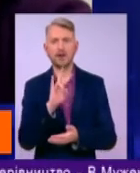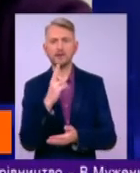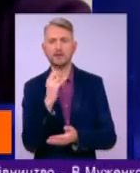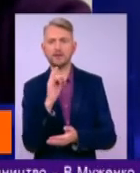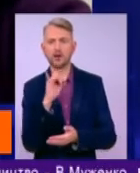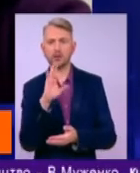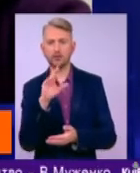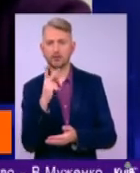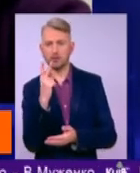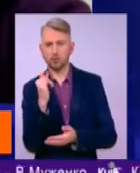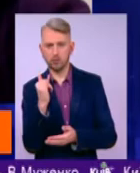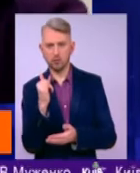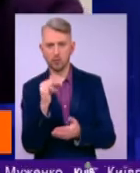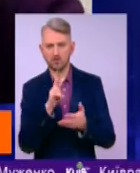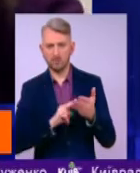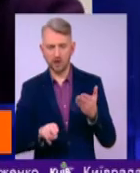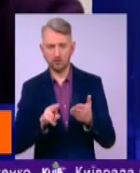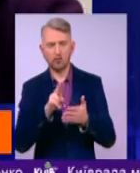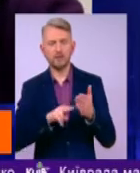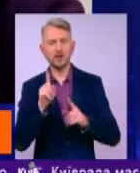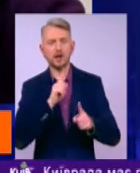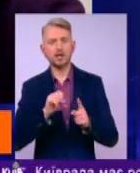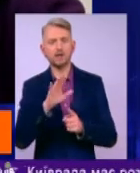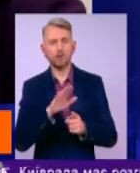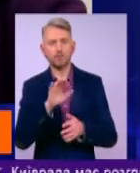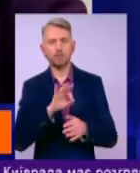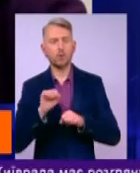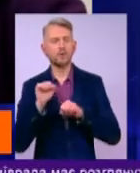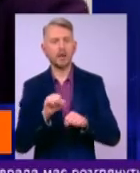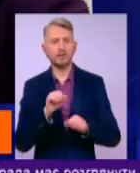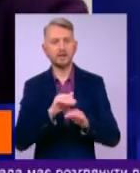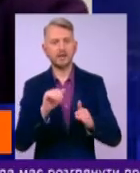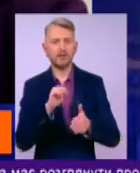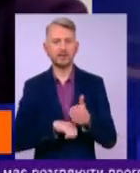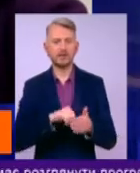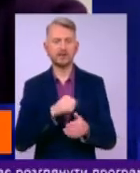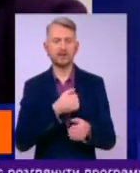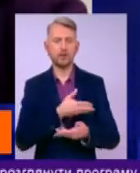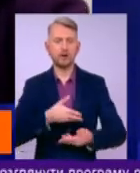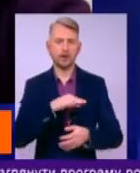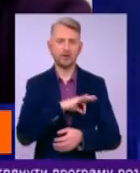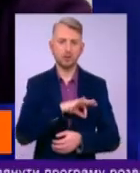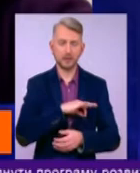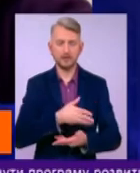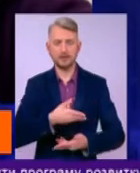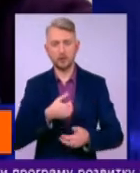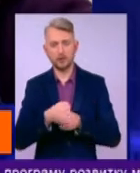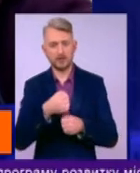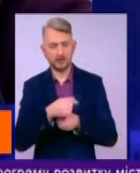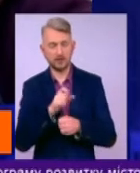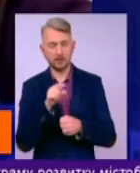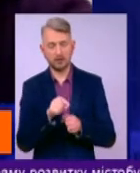це конвенція Ради Європи про захист дітей від сексуальної експлуатації та сексуального насильства. За цією